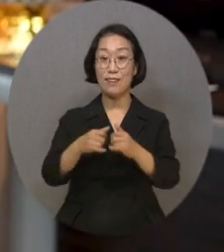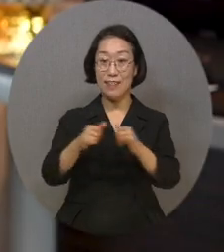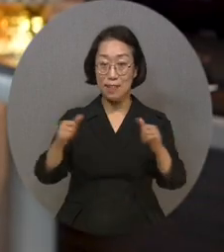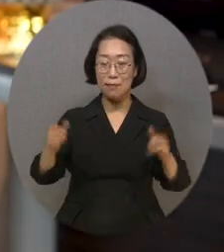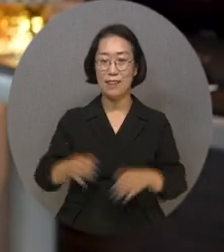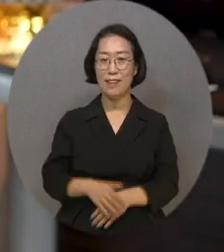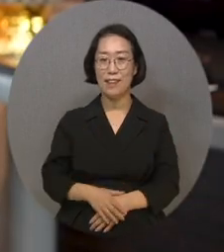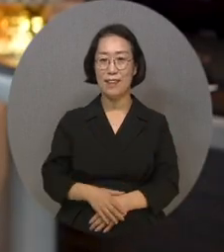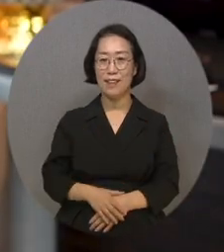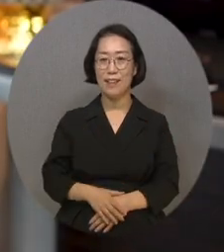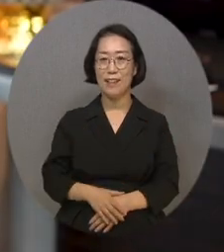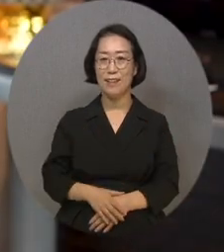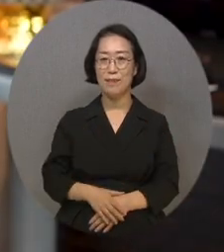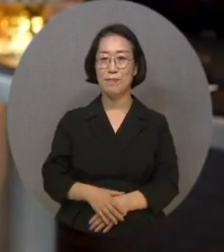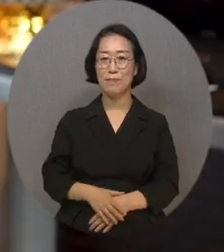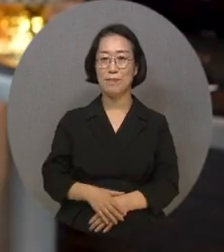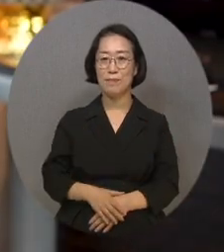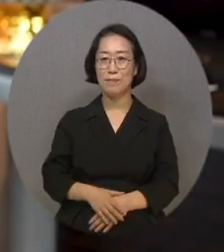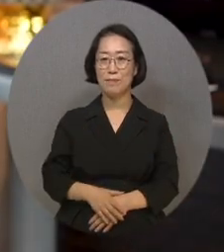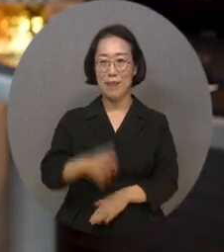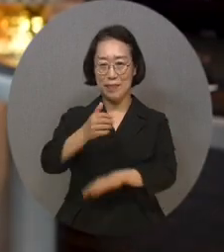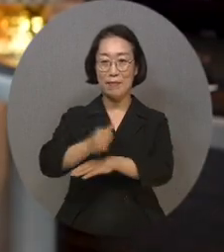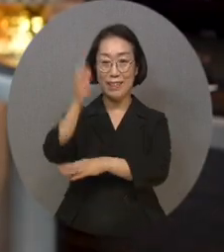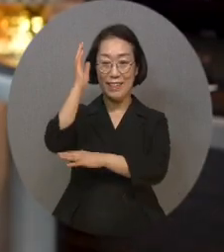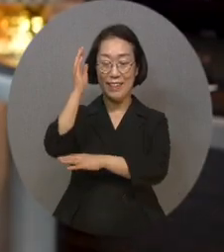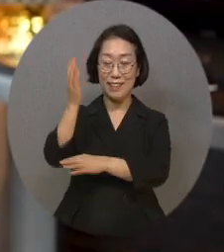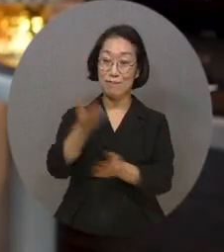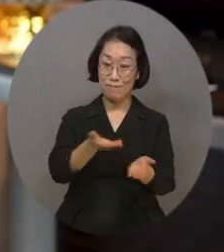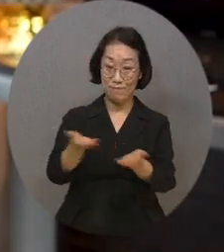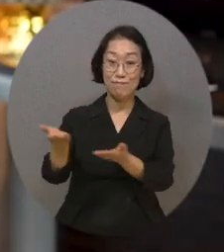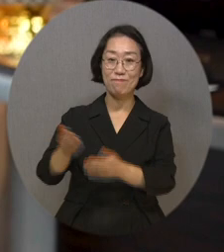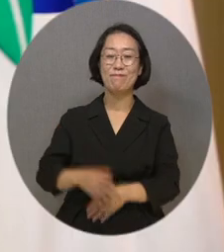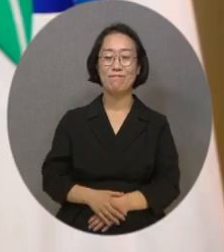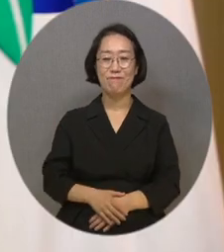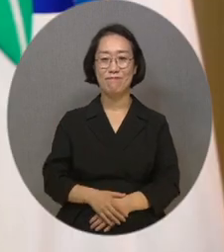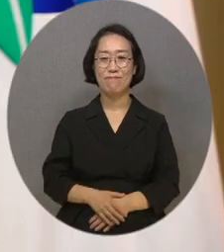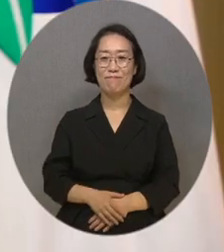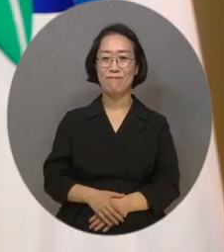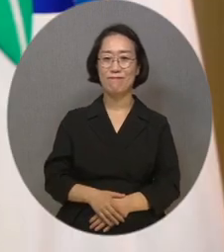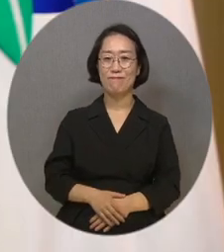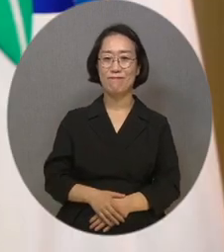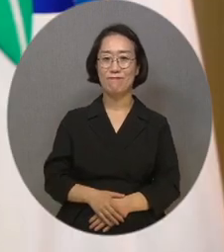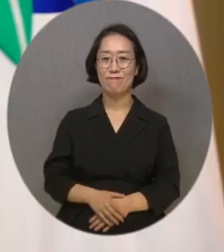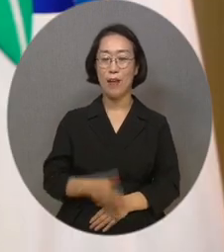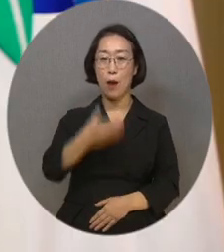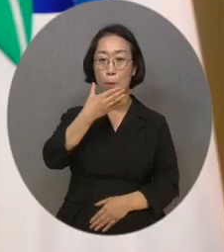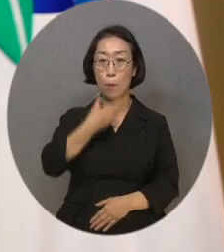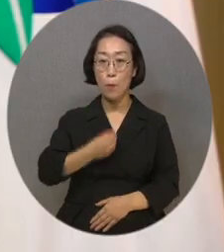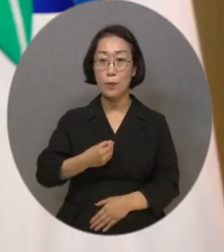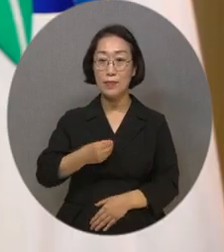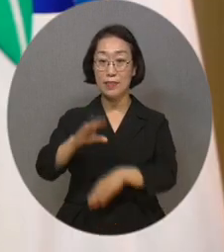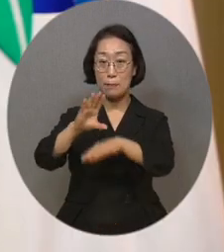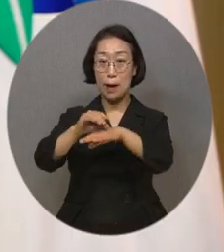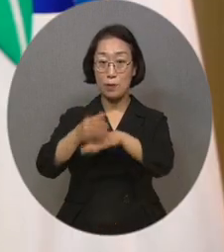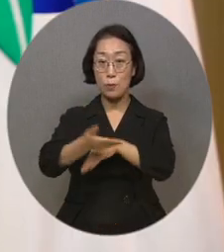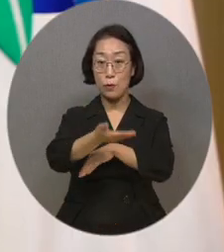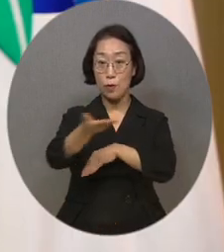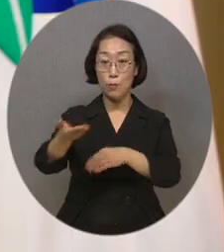그 이렇게 좋은 말씀 좀 부탁드리겠습니다. 네, 우리 저 복지TV 시청자 여러분,